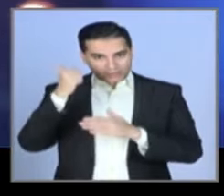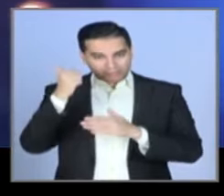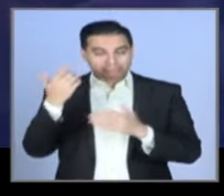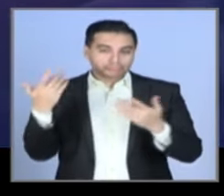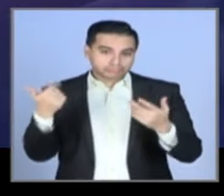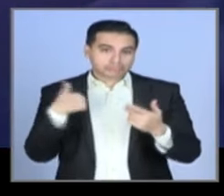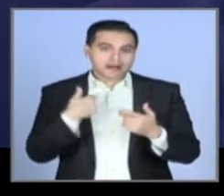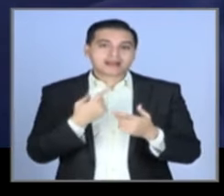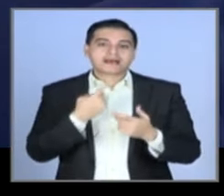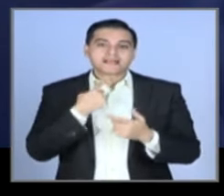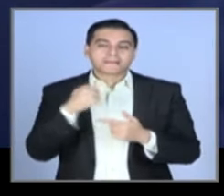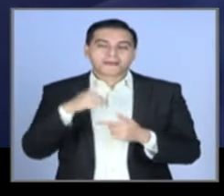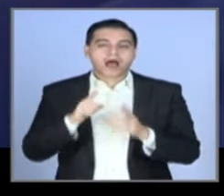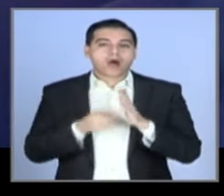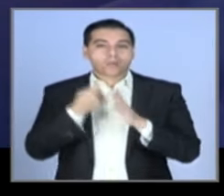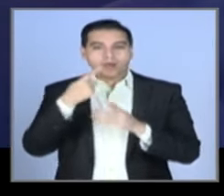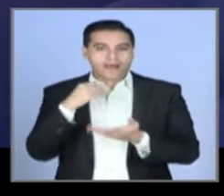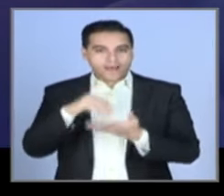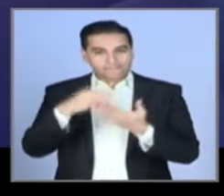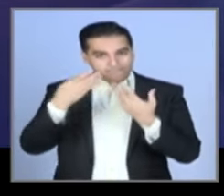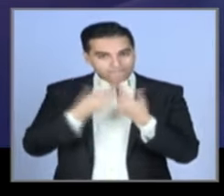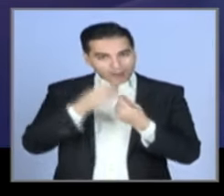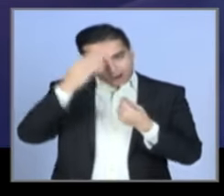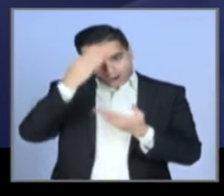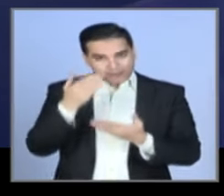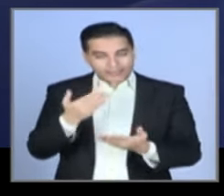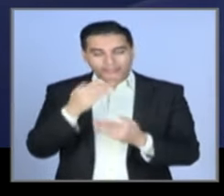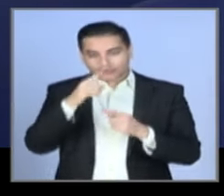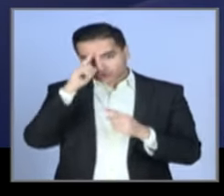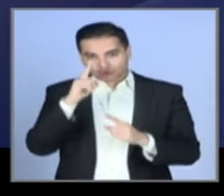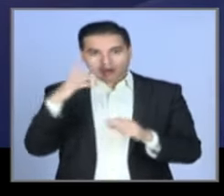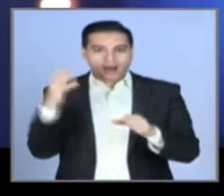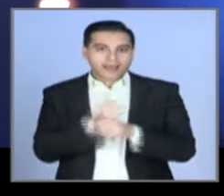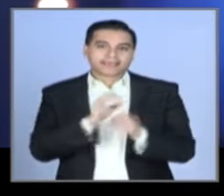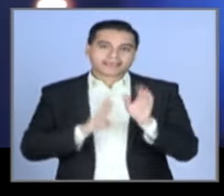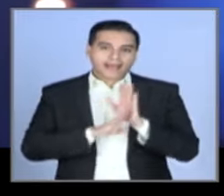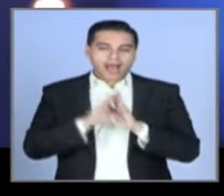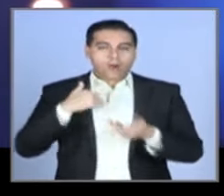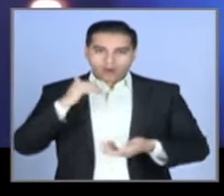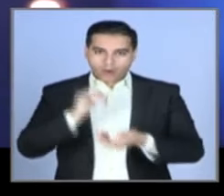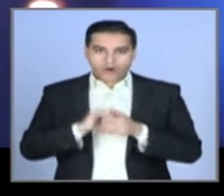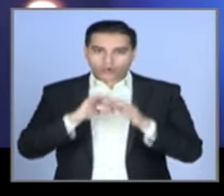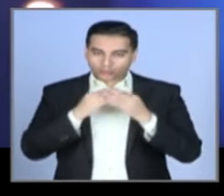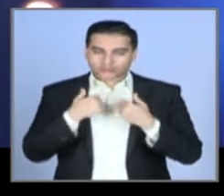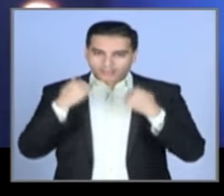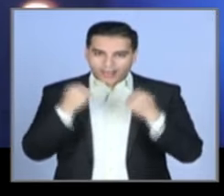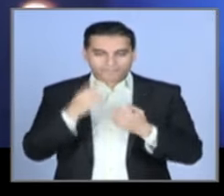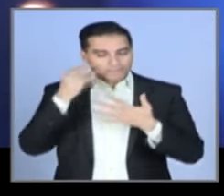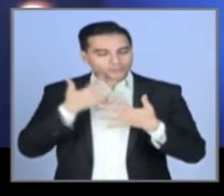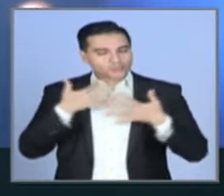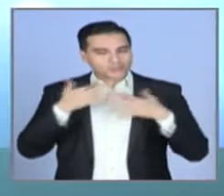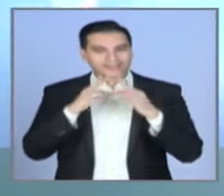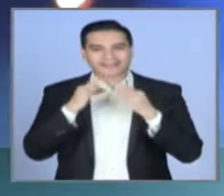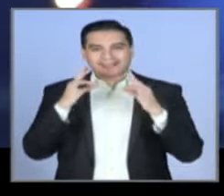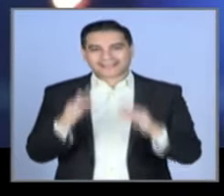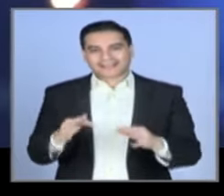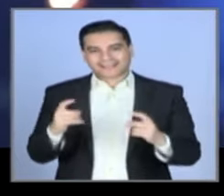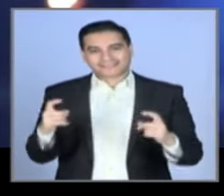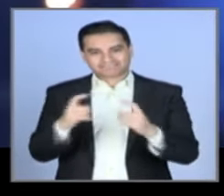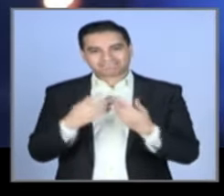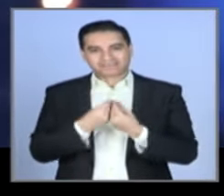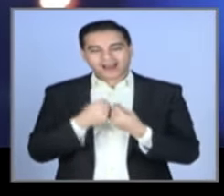برنامج العباقره، حابين النهارده نادي اداء مشرف في ماتش اليوم ان شاء الله، ونحقق نتيجه كويسه، وانا وعائلتي سعيدين جدا بالاشتراك في المسابقه دي.